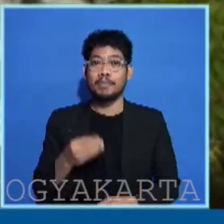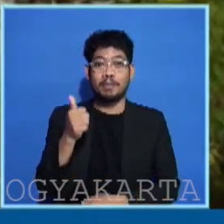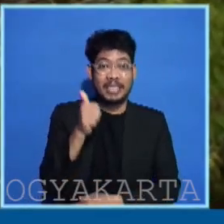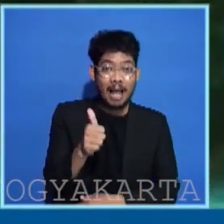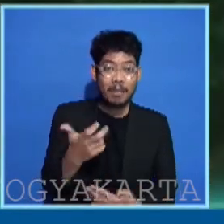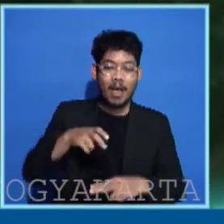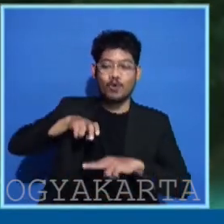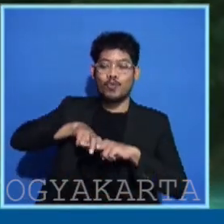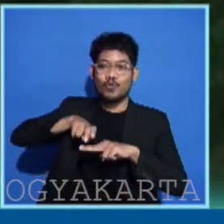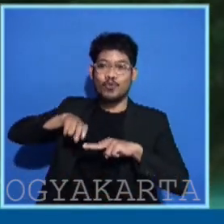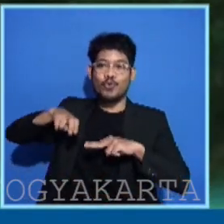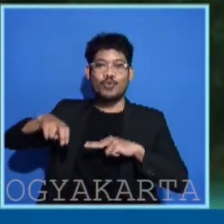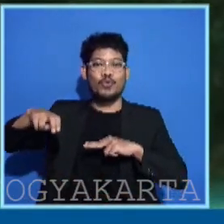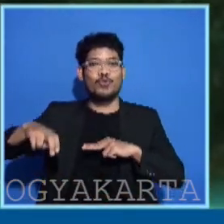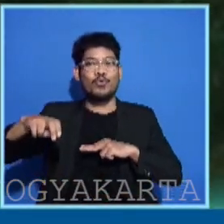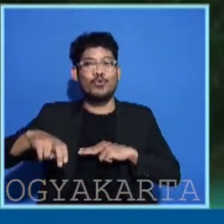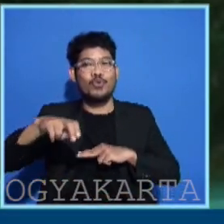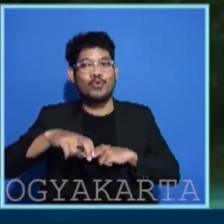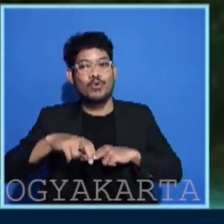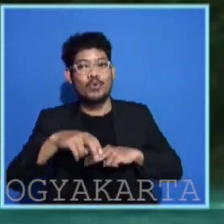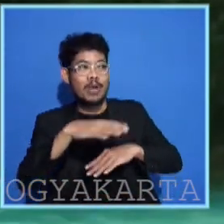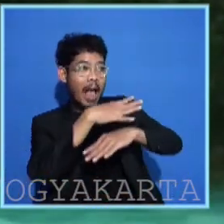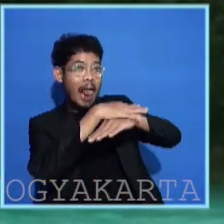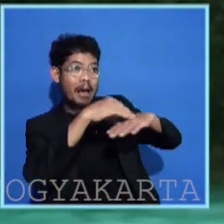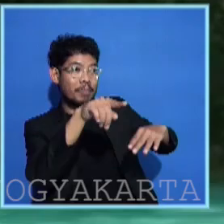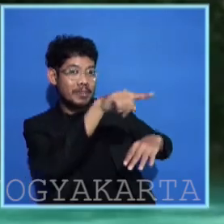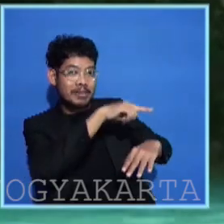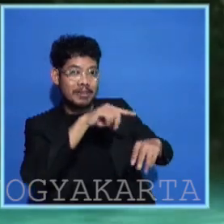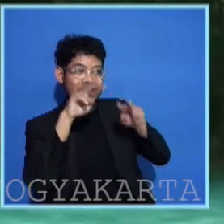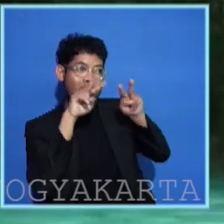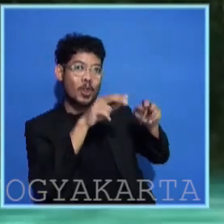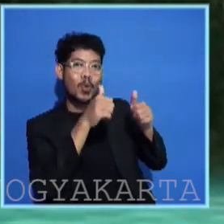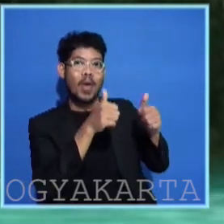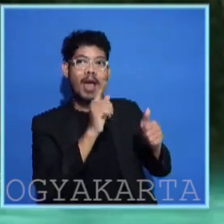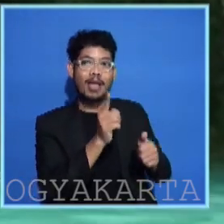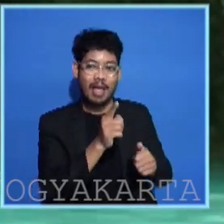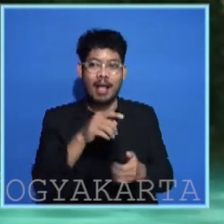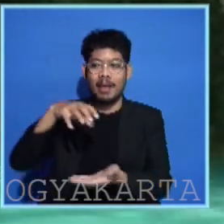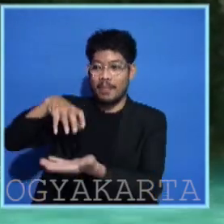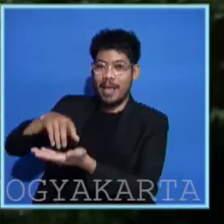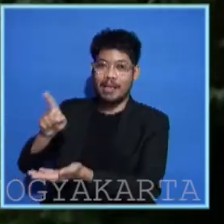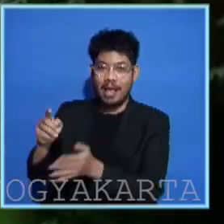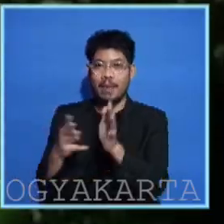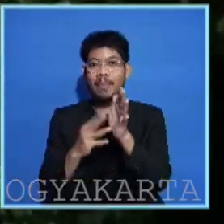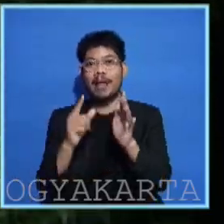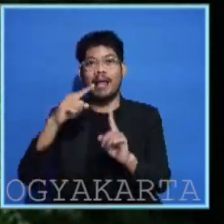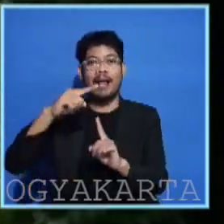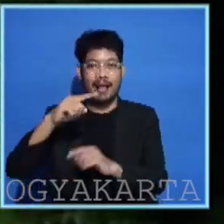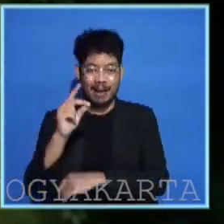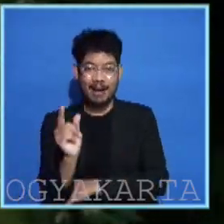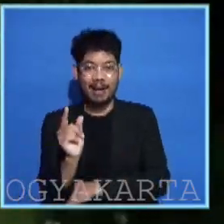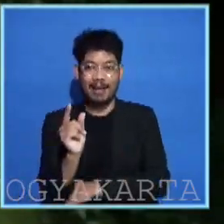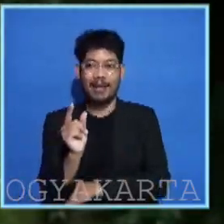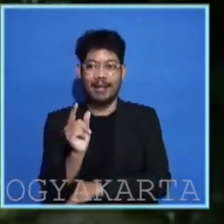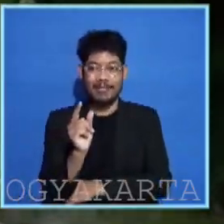wiwitan sinambi amirsani sesawangan alam ing parten menurah. Mlebet ing jujukan wisata menika ugi tasih kapetang mirah.